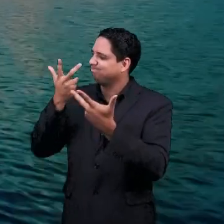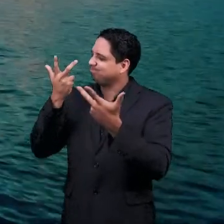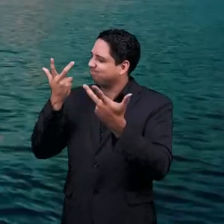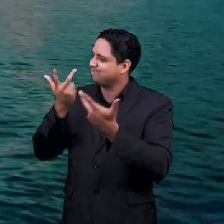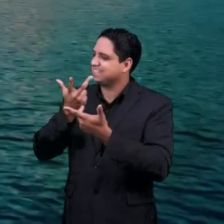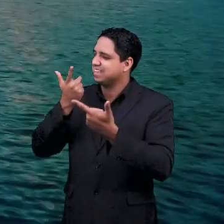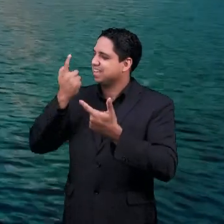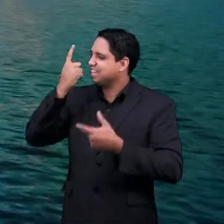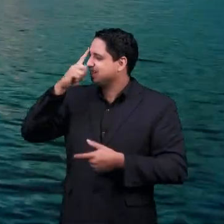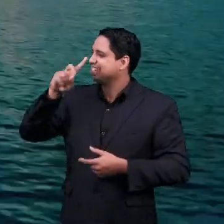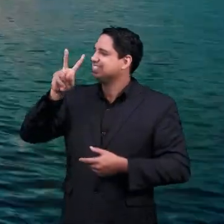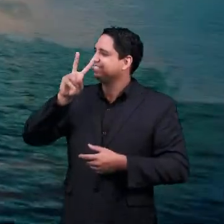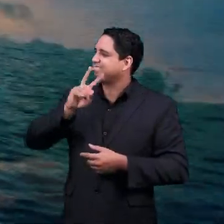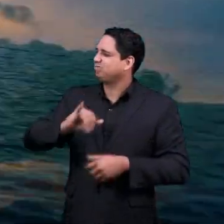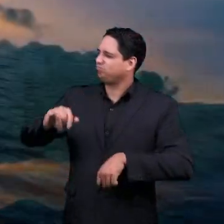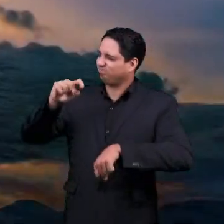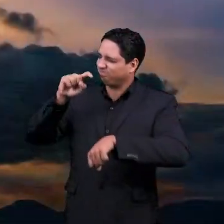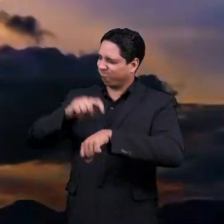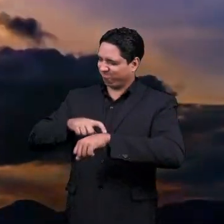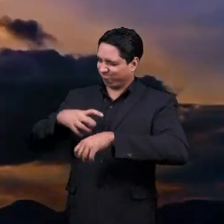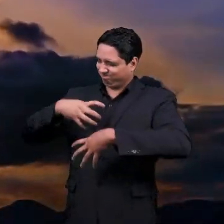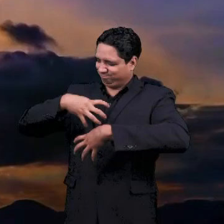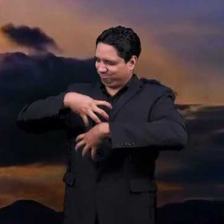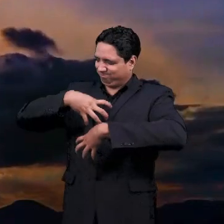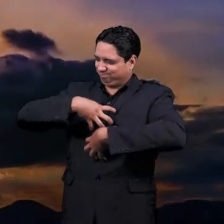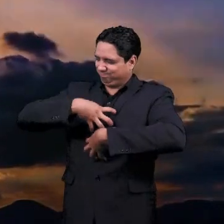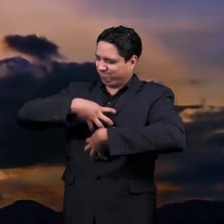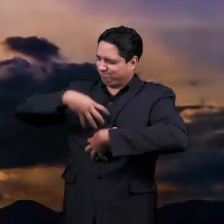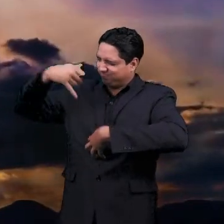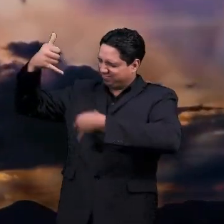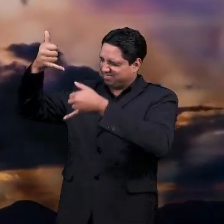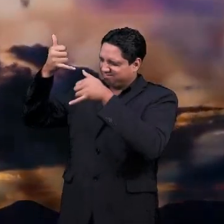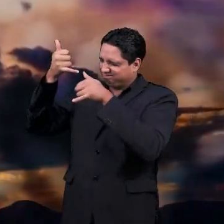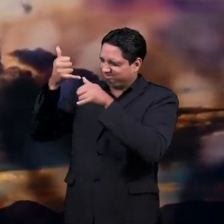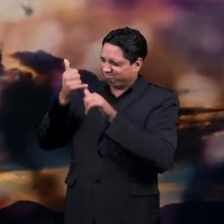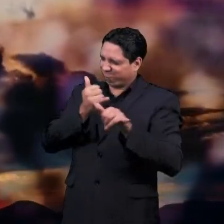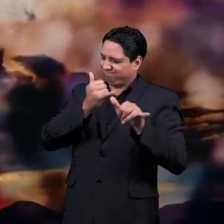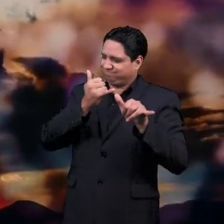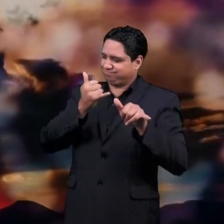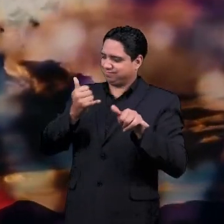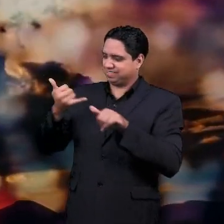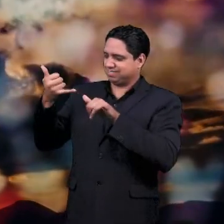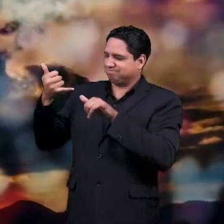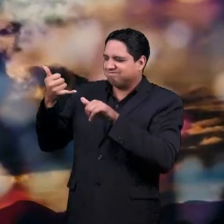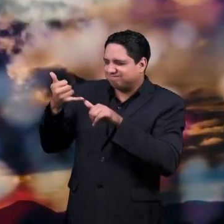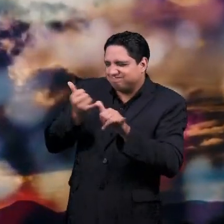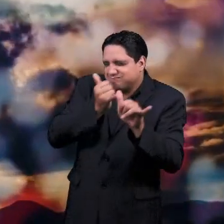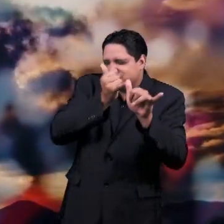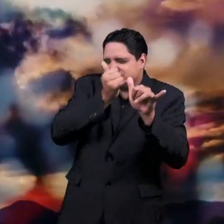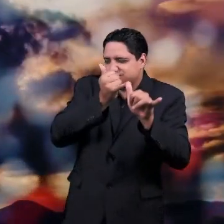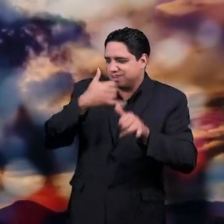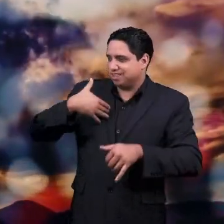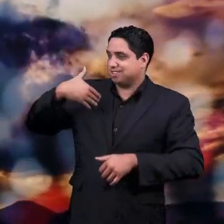праздничный, торжественный день будет, когда прозвучит звук трубы.